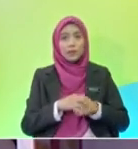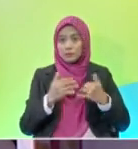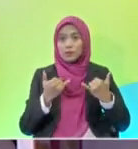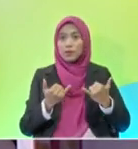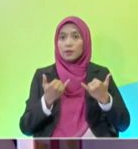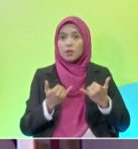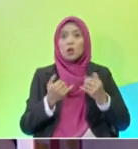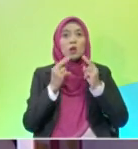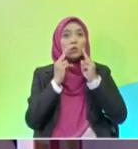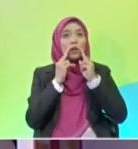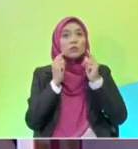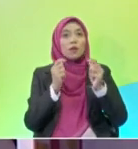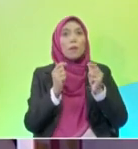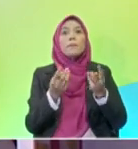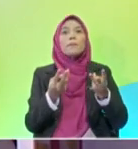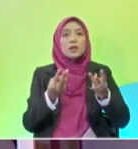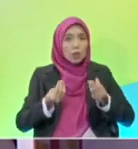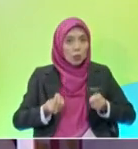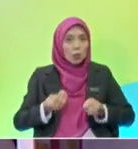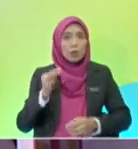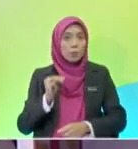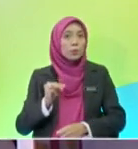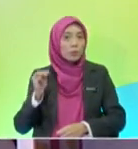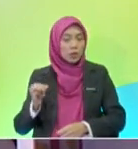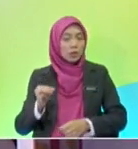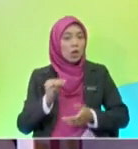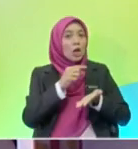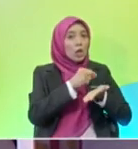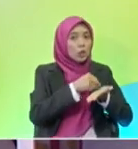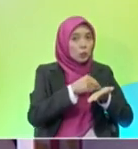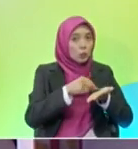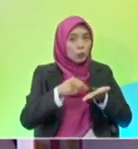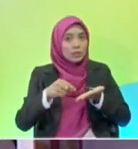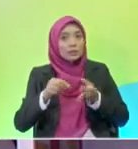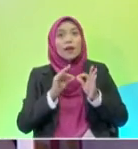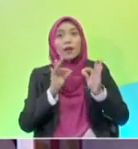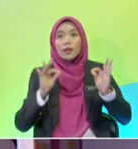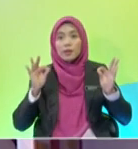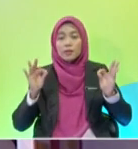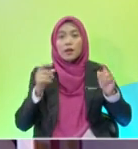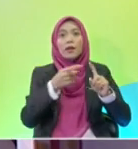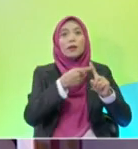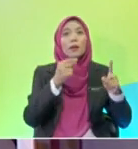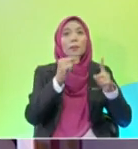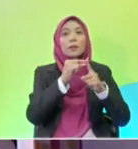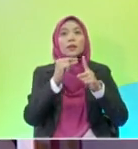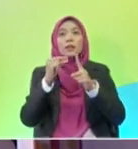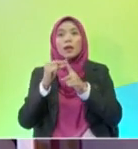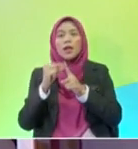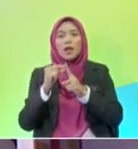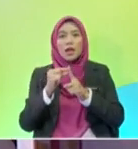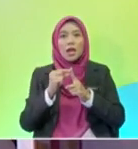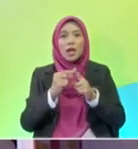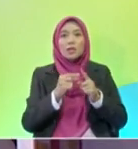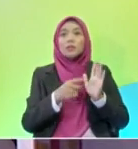ustadzahna murid-murid Tulis ayat daripada perkataan-perkataan tersebut kita bagi